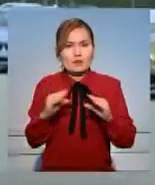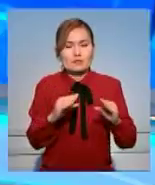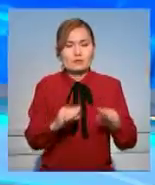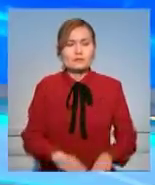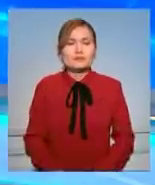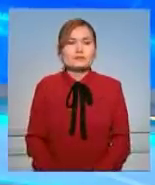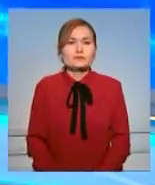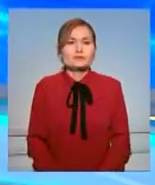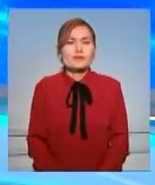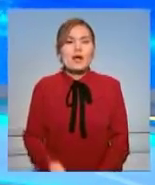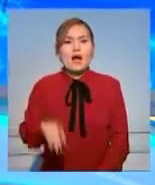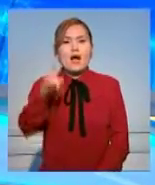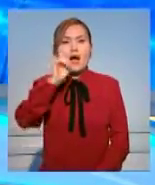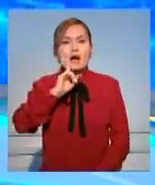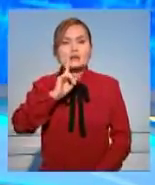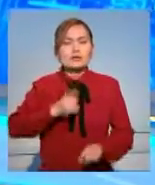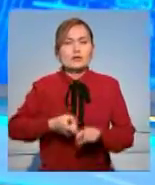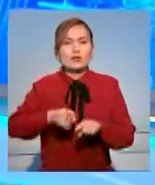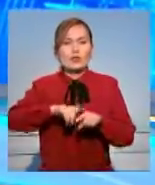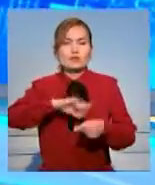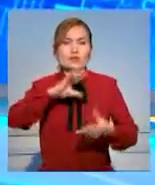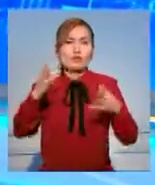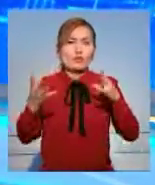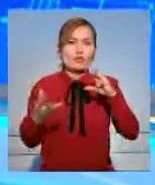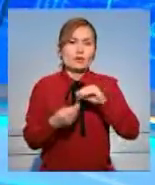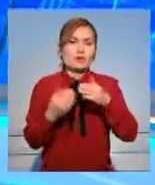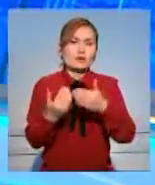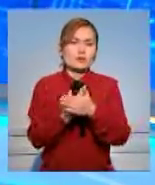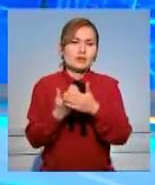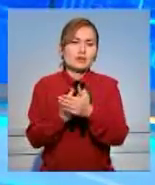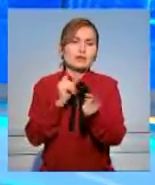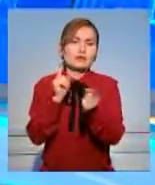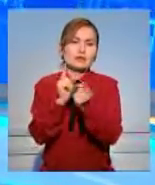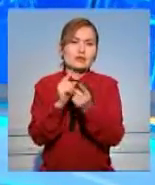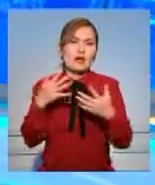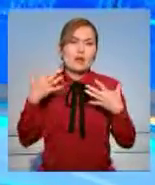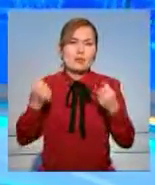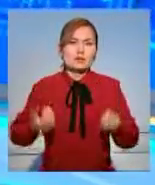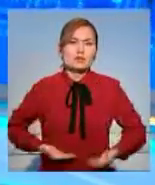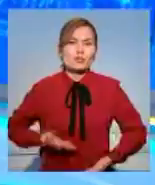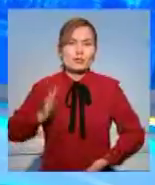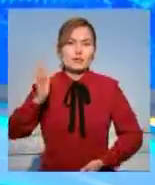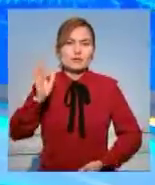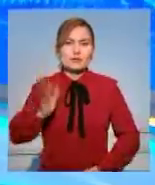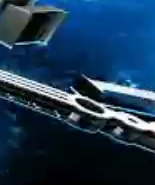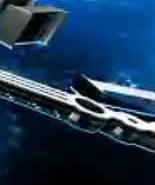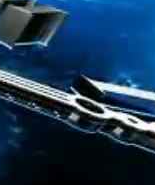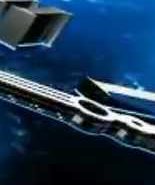Әзірге айтарымыз осымен тәмәм. Арнамыз қосылып болсын. Эфирде қайта жүздескенше.